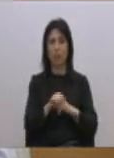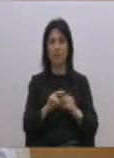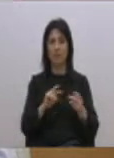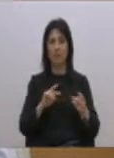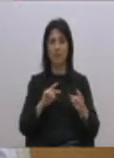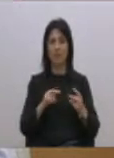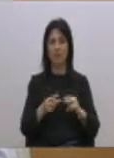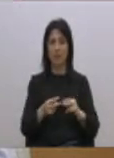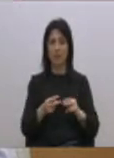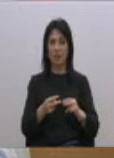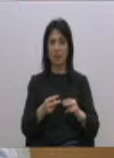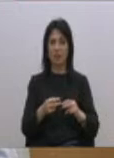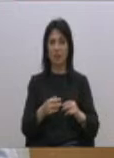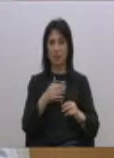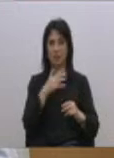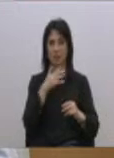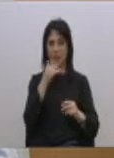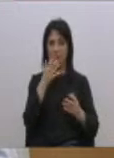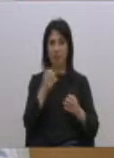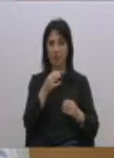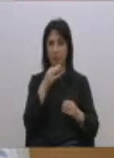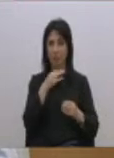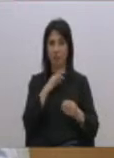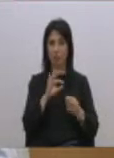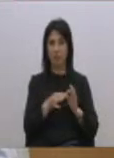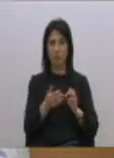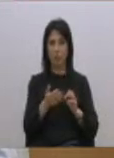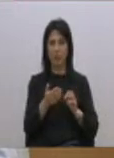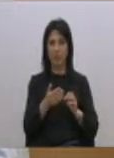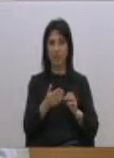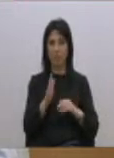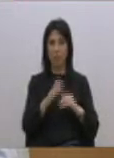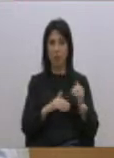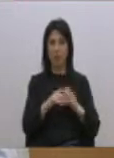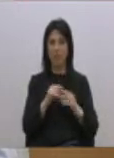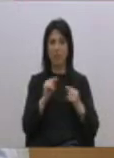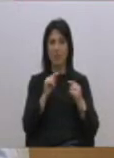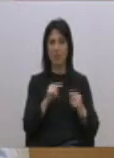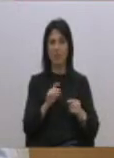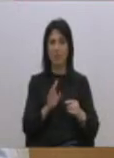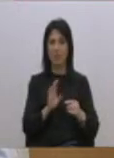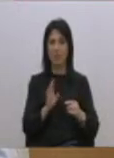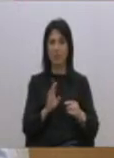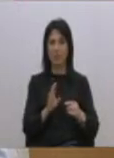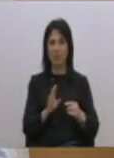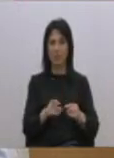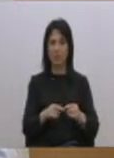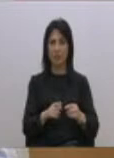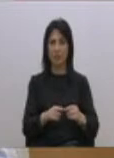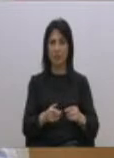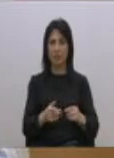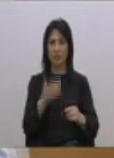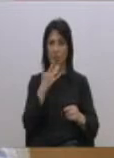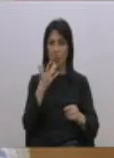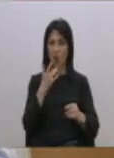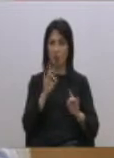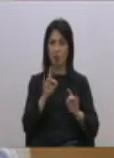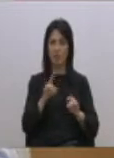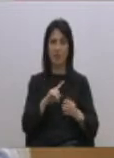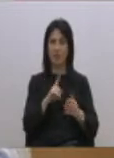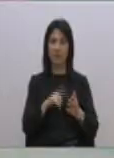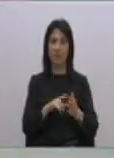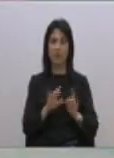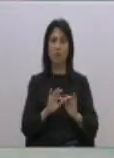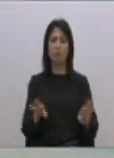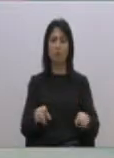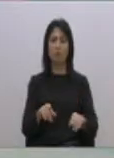bebi, da, vermi mi le pasuhi, me concretul, romel me si sina amdec... Nu, politicuri gans hadeba, e bo, provi... Ara, imito,